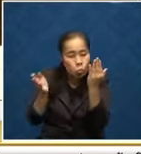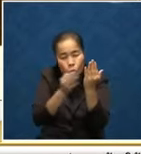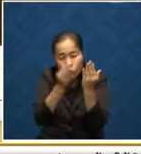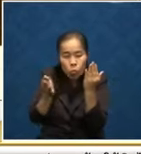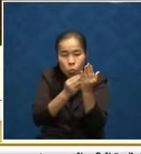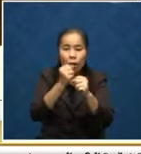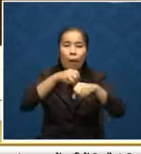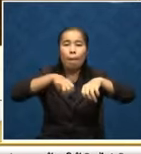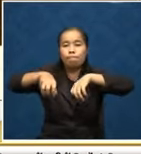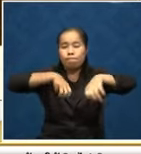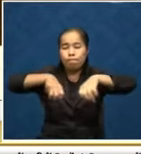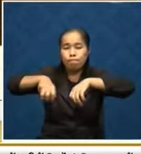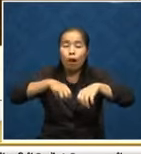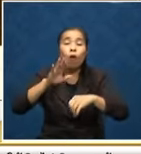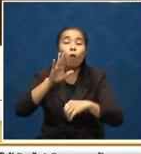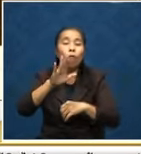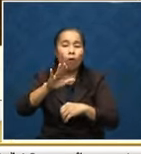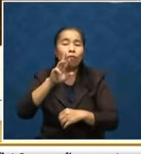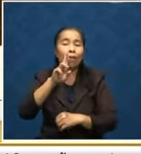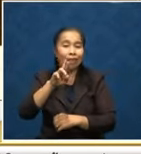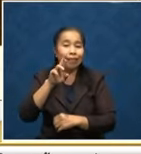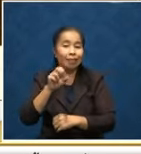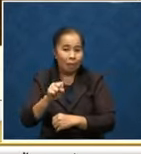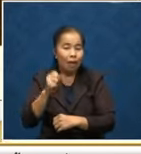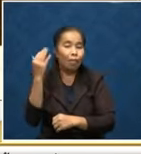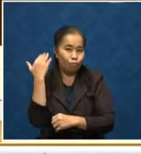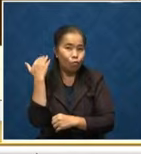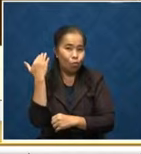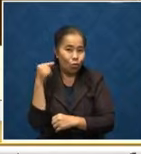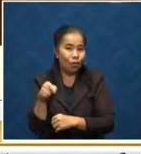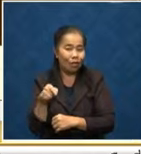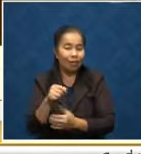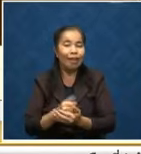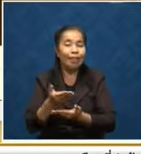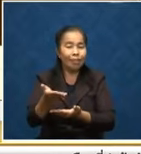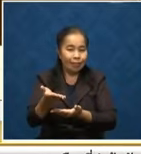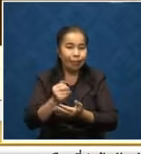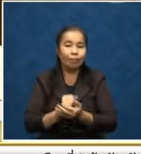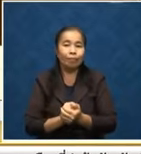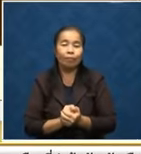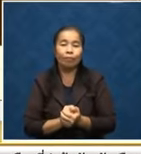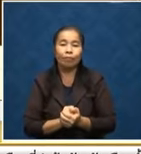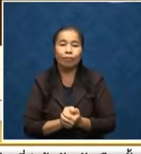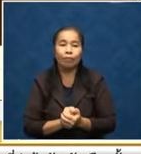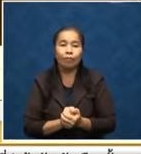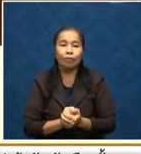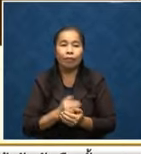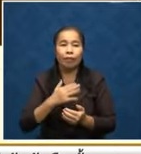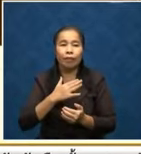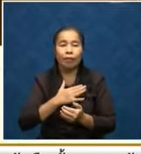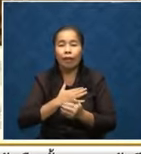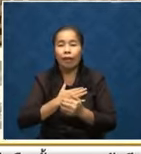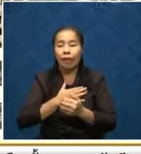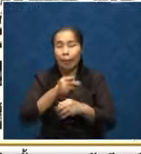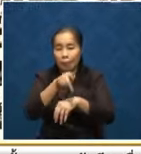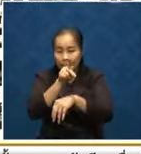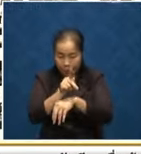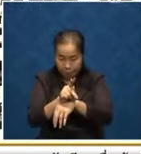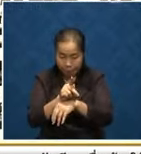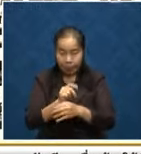กิจการของสภาของพวกเราครับผมขอเชิญท่านอนันต์ผลอํานวยครับ กราบเรียนท่านประธานสภาที่เค